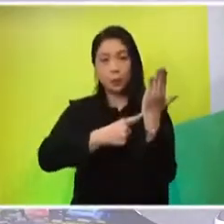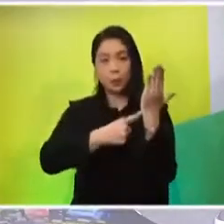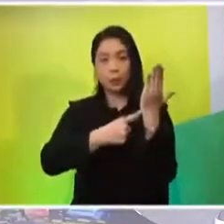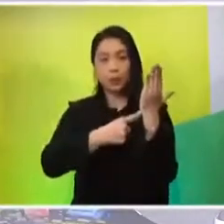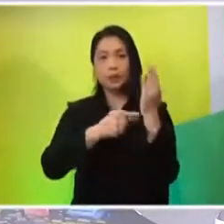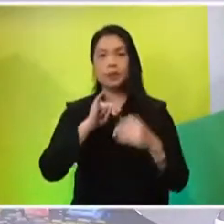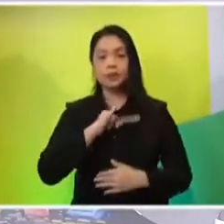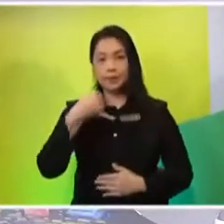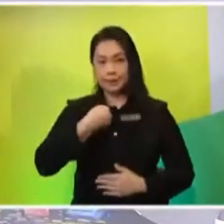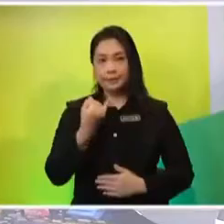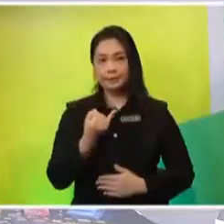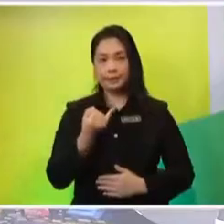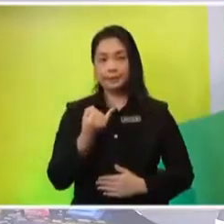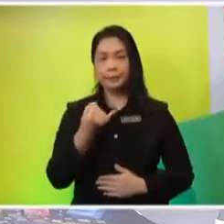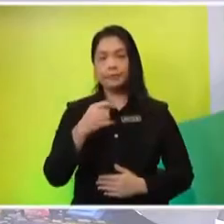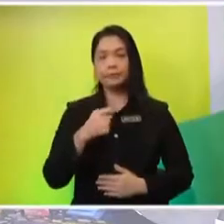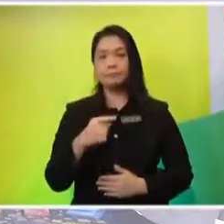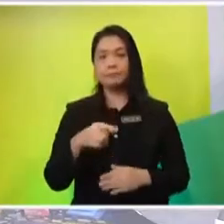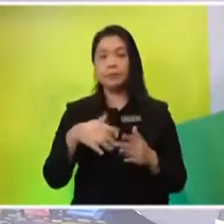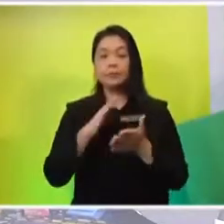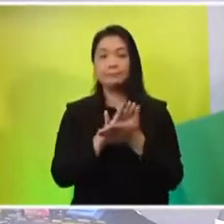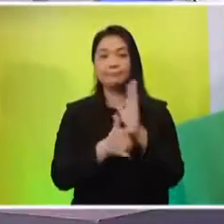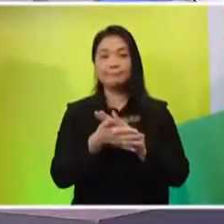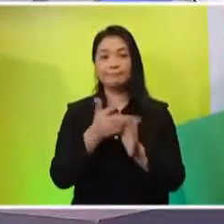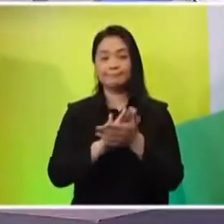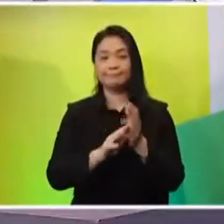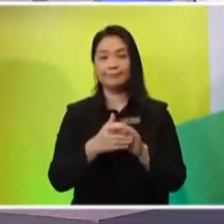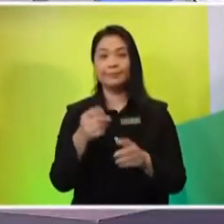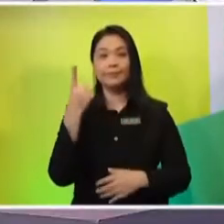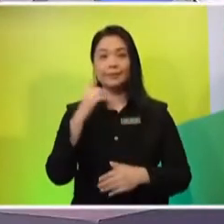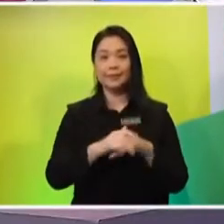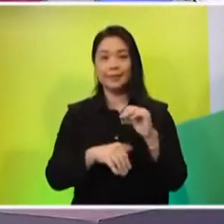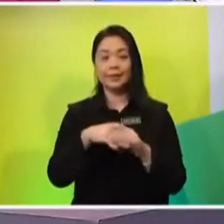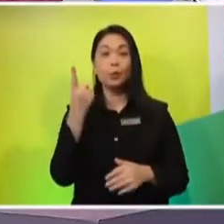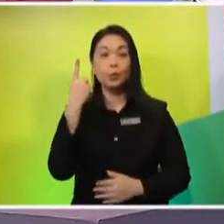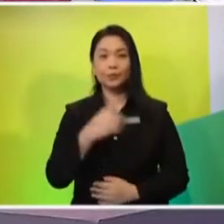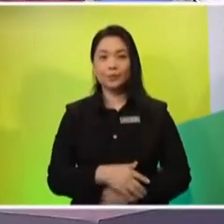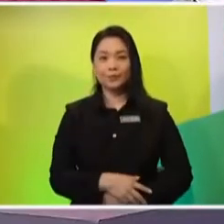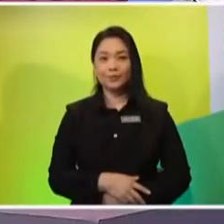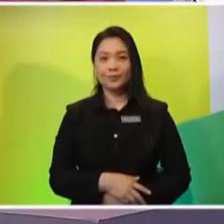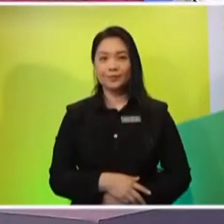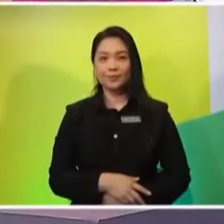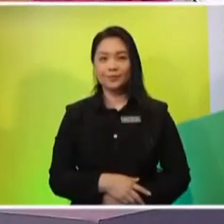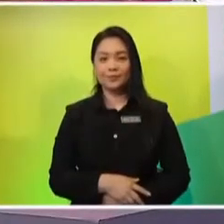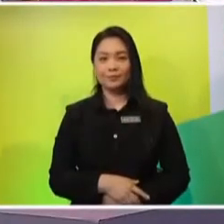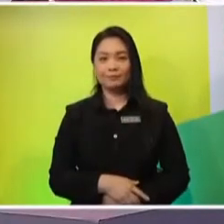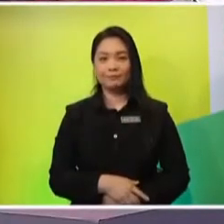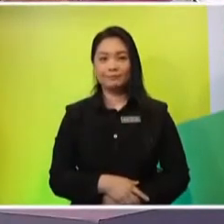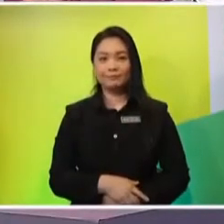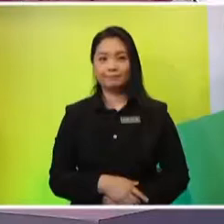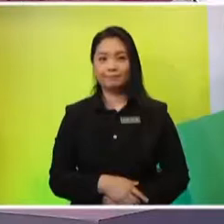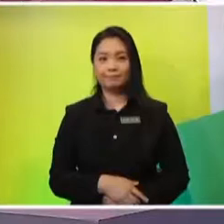persilakan cikgu untuk sertai tangan terlebih dahulu. Silakan cikgu Amy. Okey, terima kasih. Baik. Dan juga saya. Okey, saya kena pasang